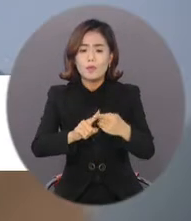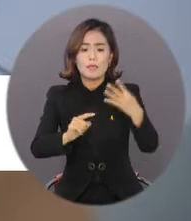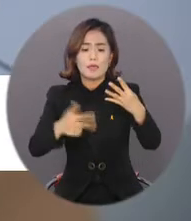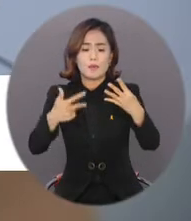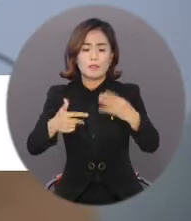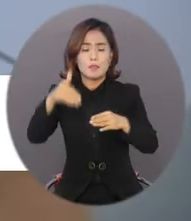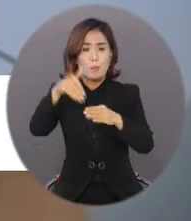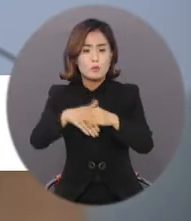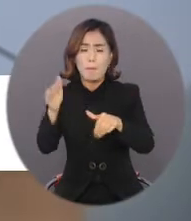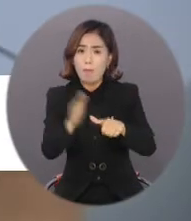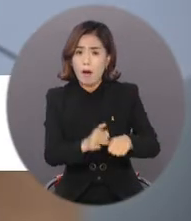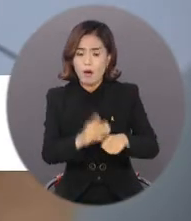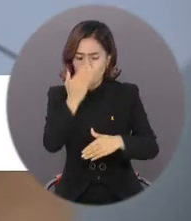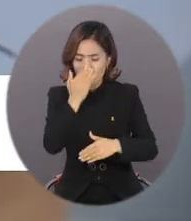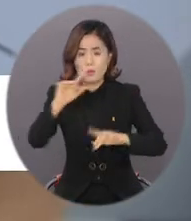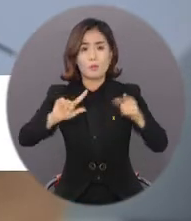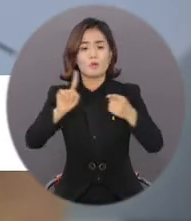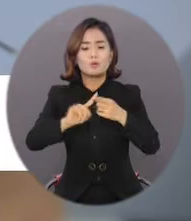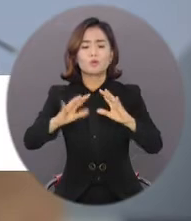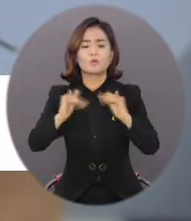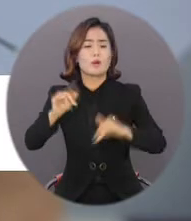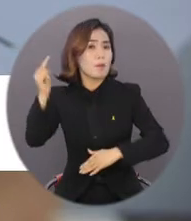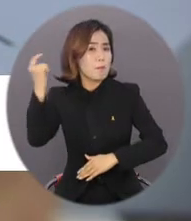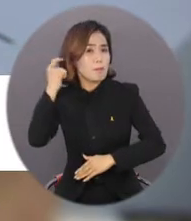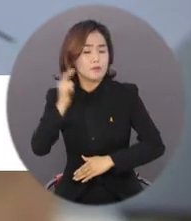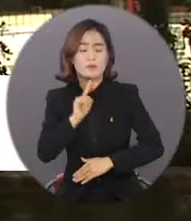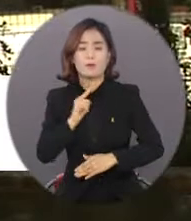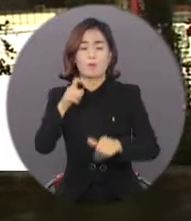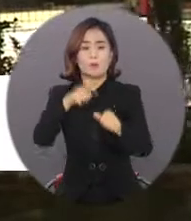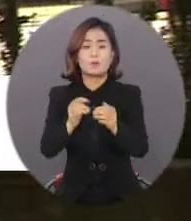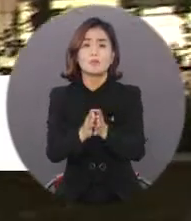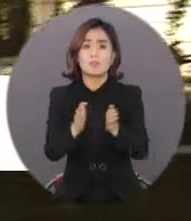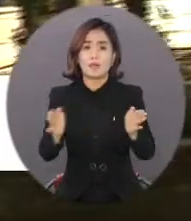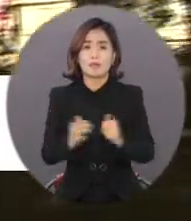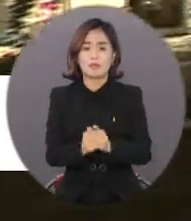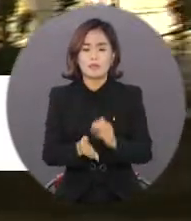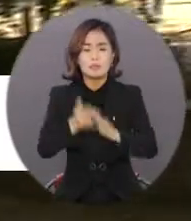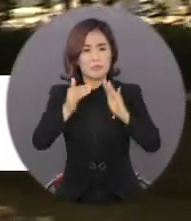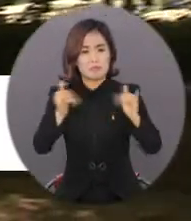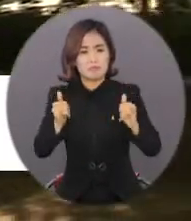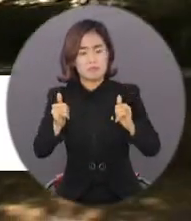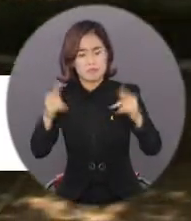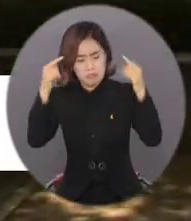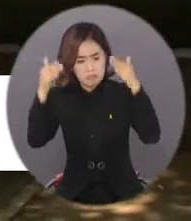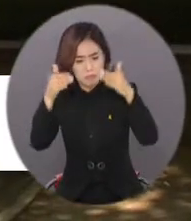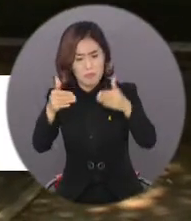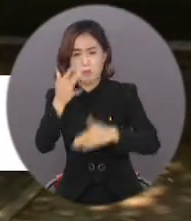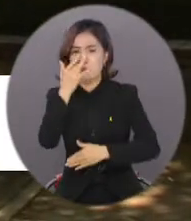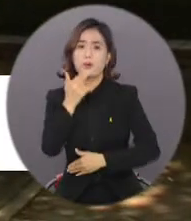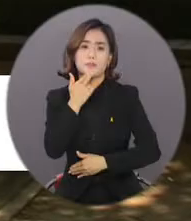재보선 참패 이후 낮은 자세로 국민의 목소리를 듣겠다는 취지에서 시작됐지만 시민들의 큰 관심을